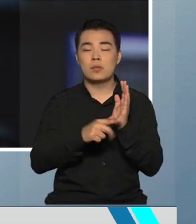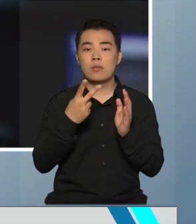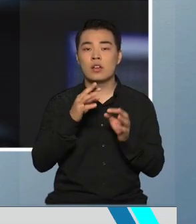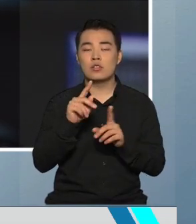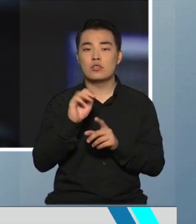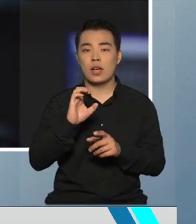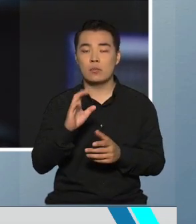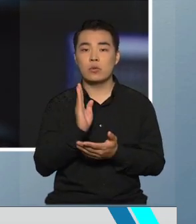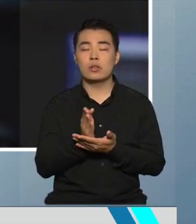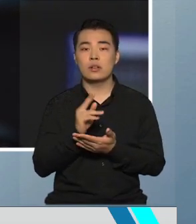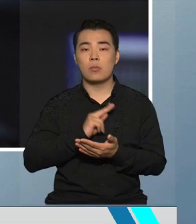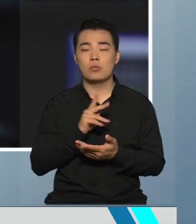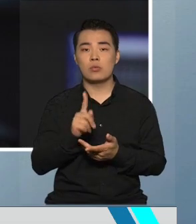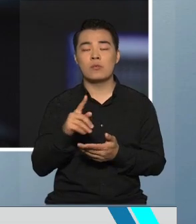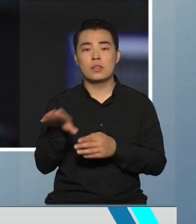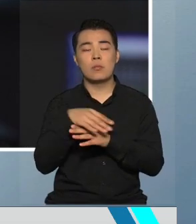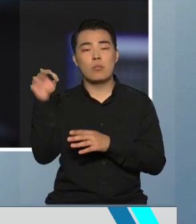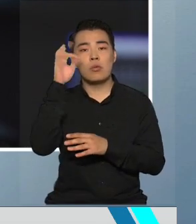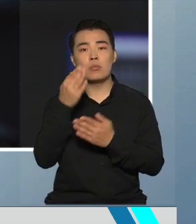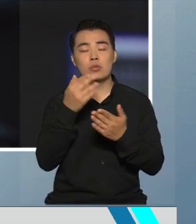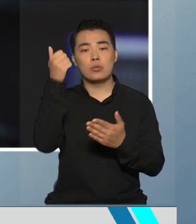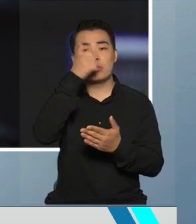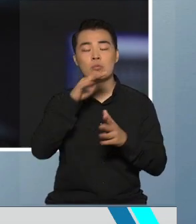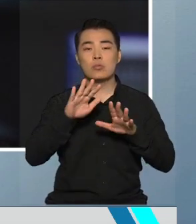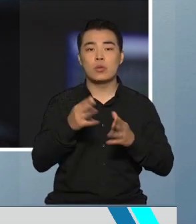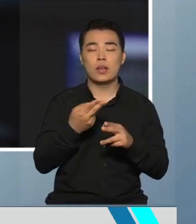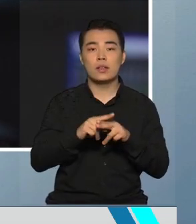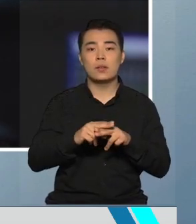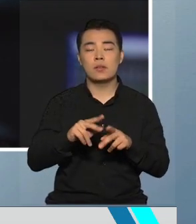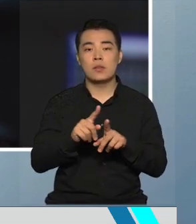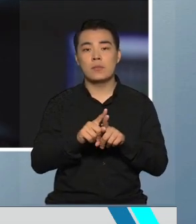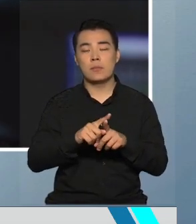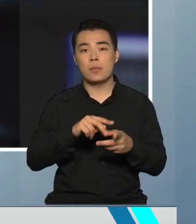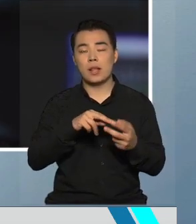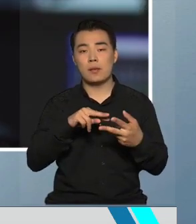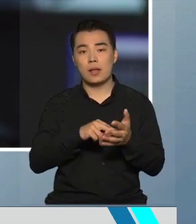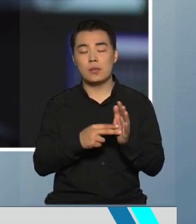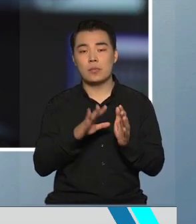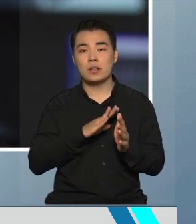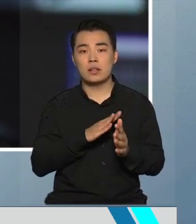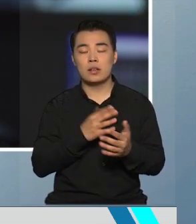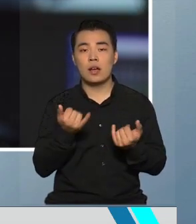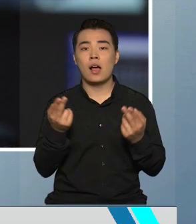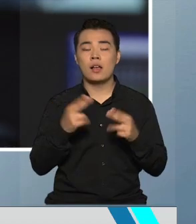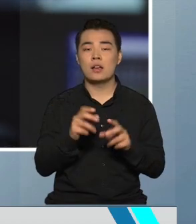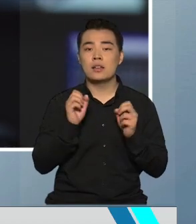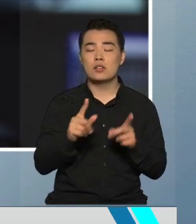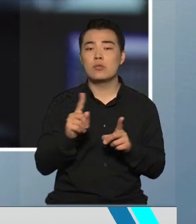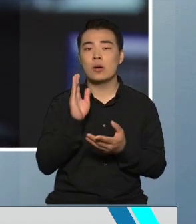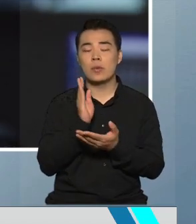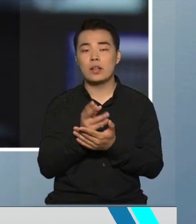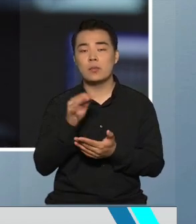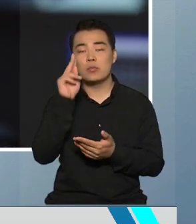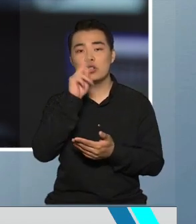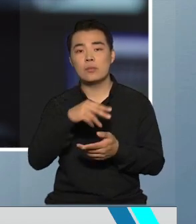часа. Но все мы прекрасно помним прошлогодние эпизоды на этом объекте. И все же, на ваш взгляд, сохраняются ли риски и причины